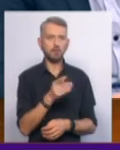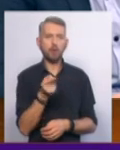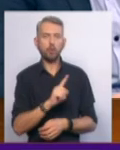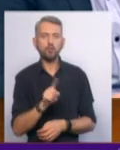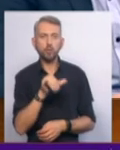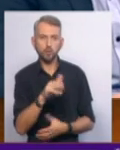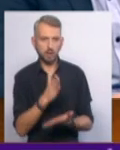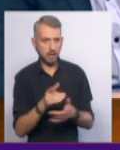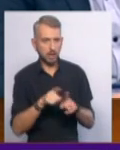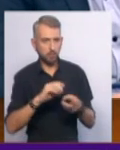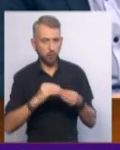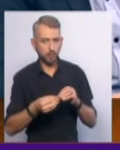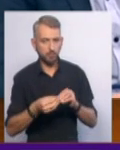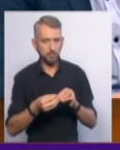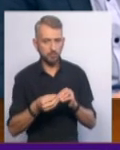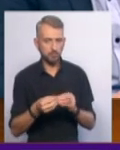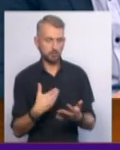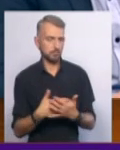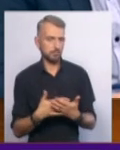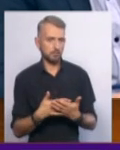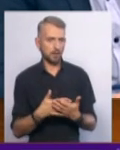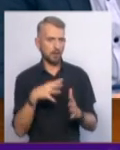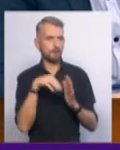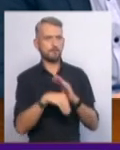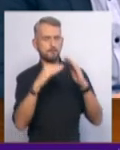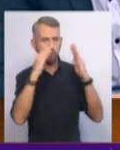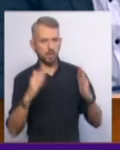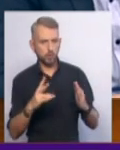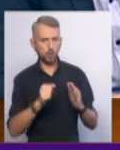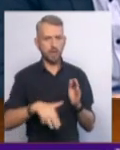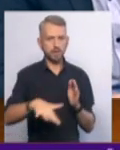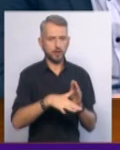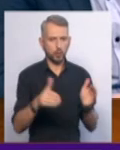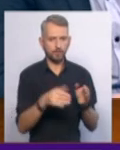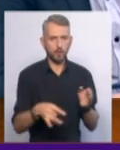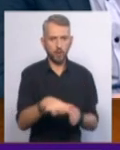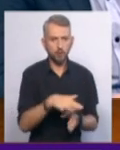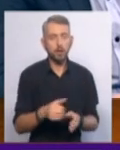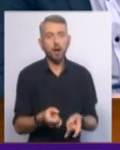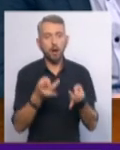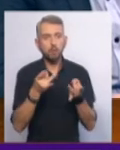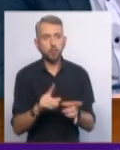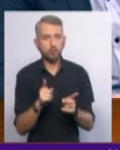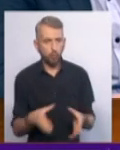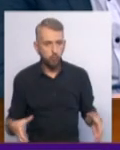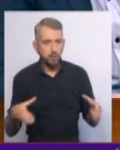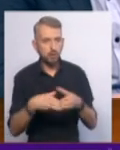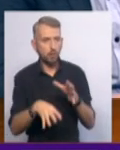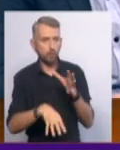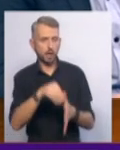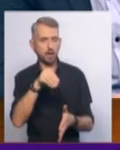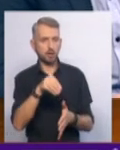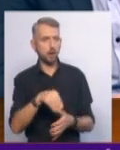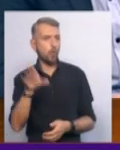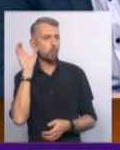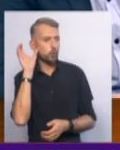них є така проблема, там, в будинку, на території, в мікрорайоні, а просто би об'єднались і обрали би,